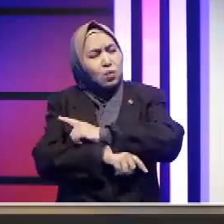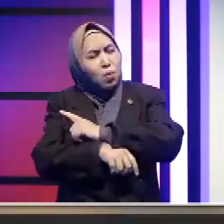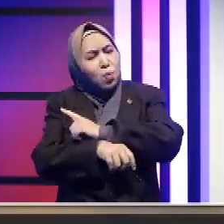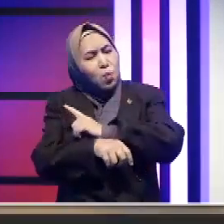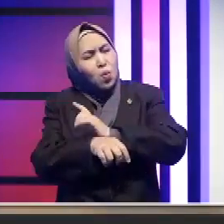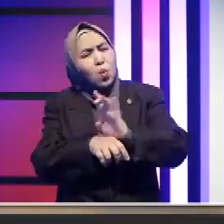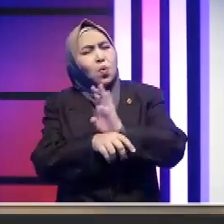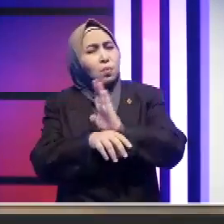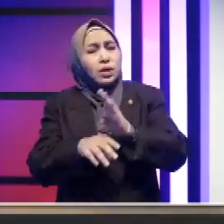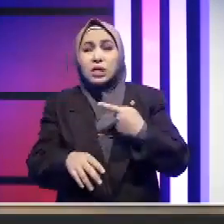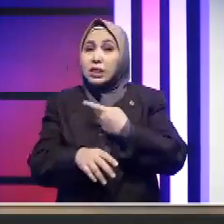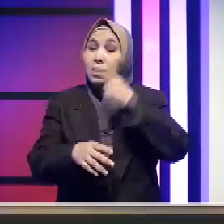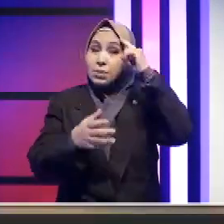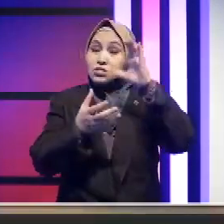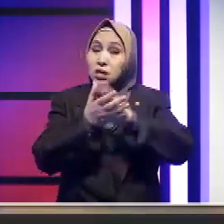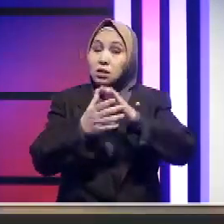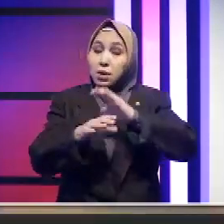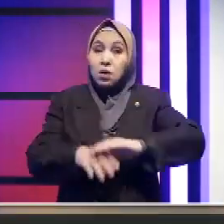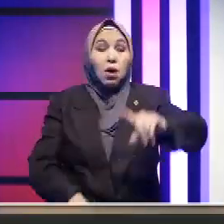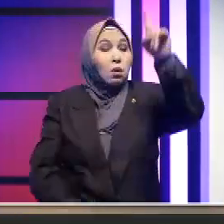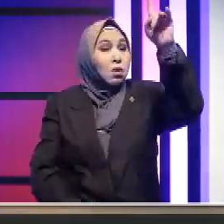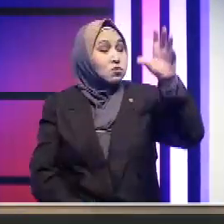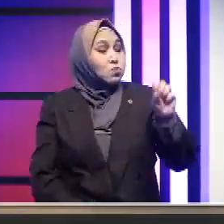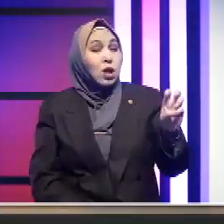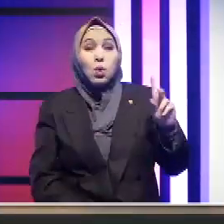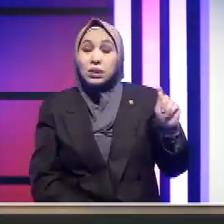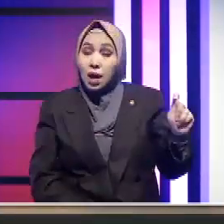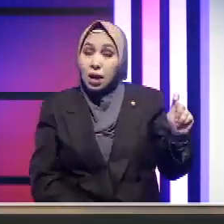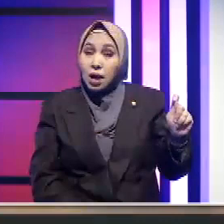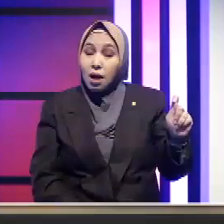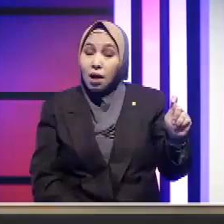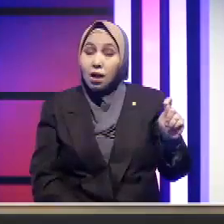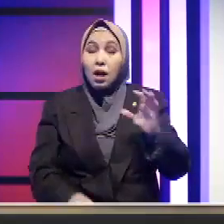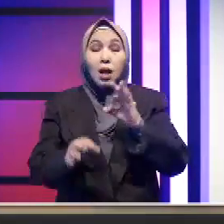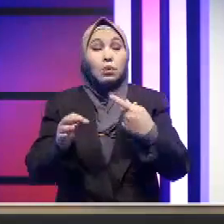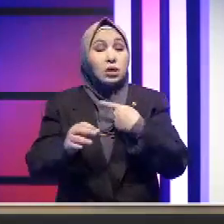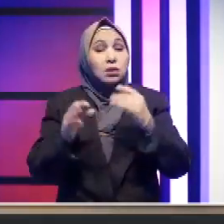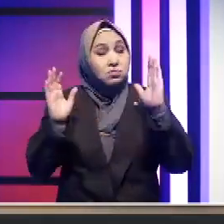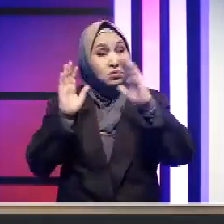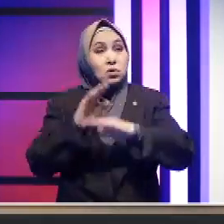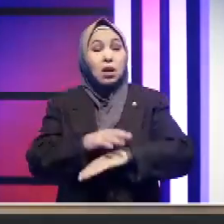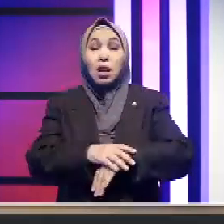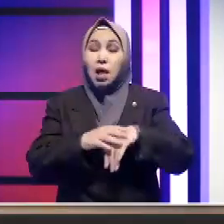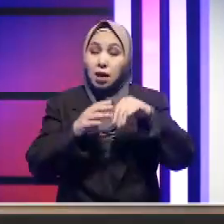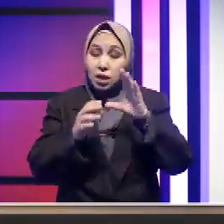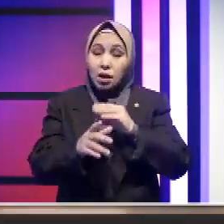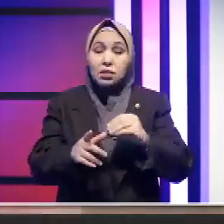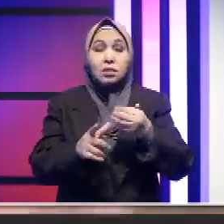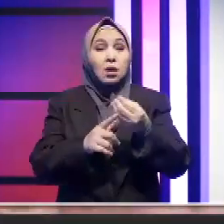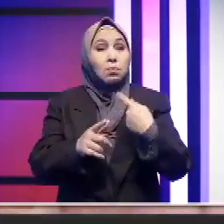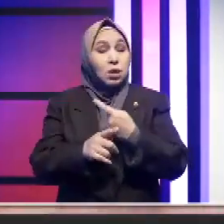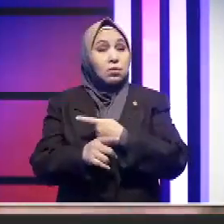harganya kita percaya Allah subhanahuwata'ala kalau kita sholat atau berdoa